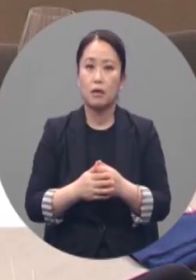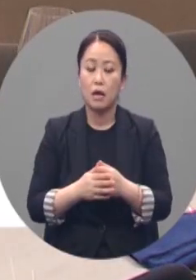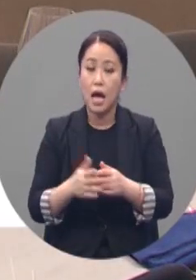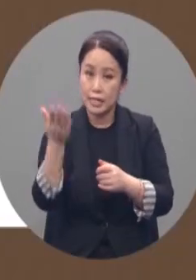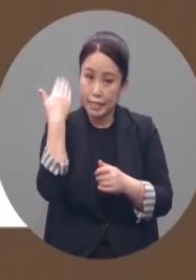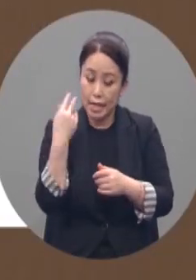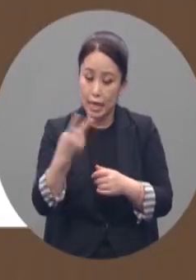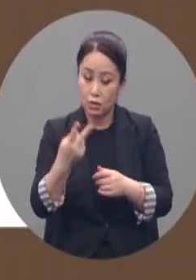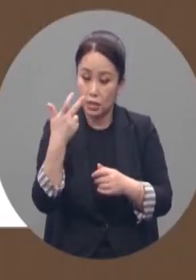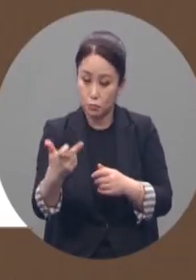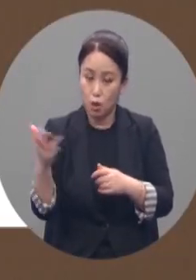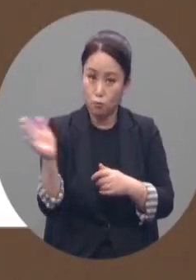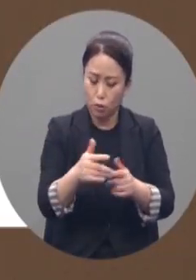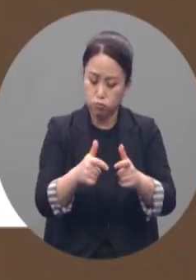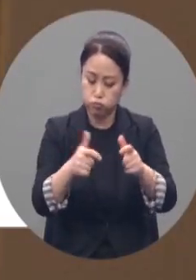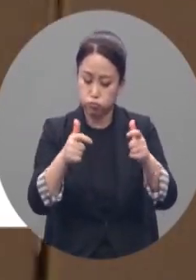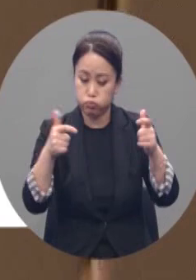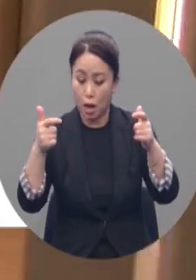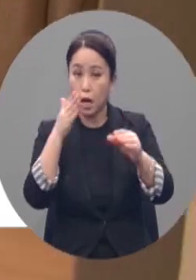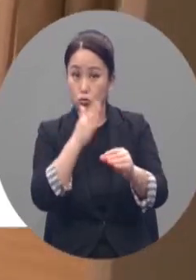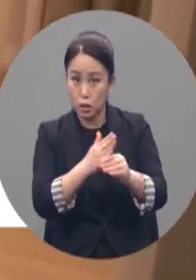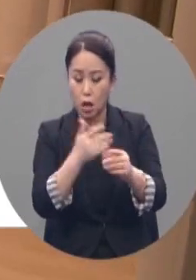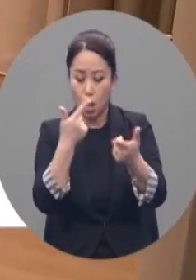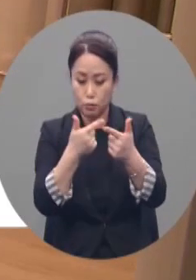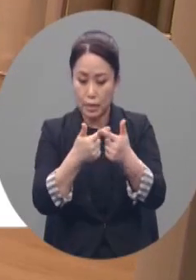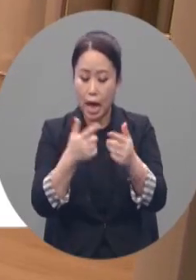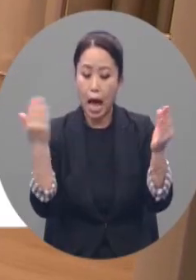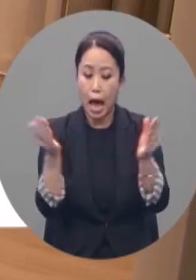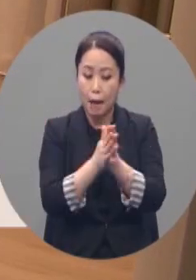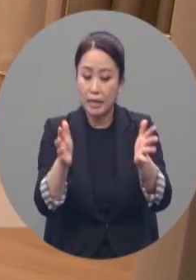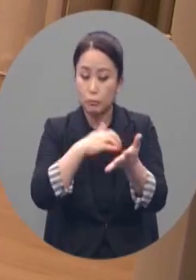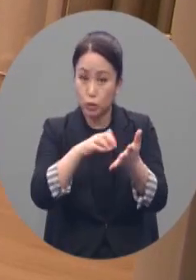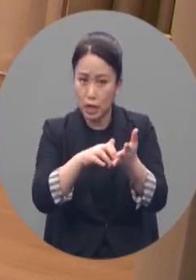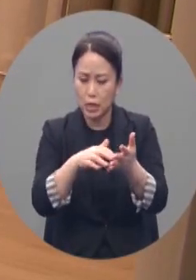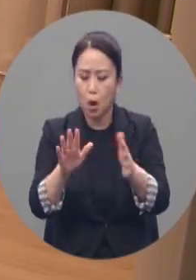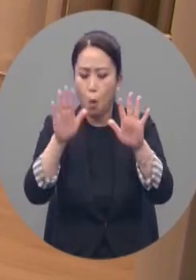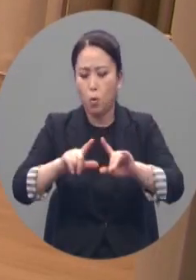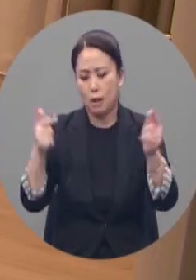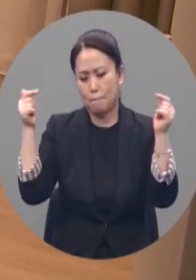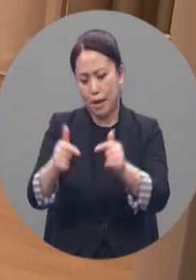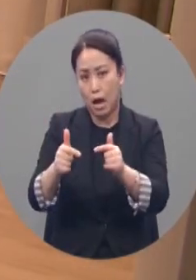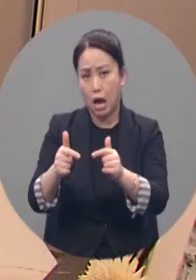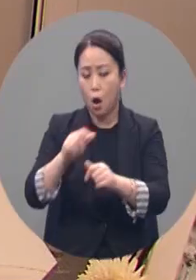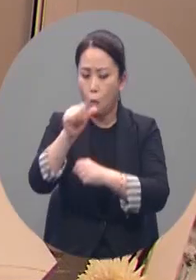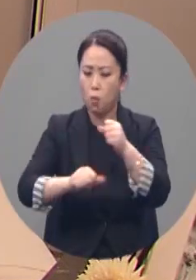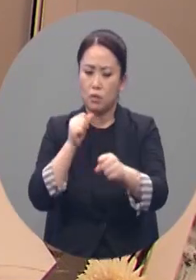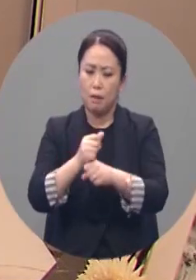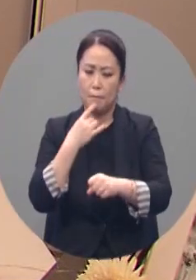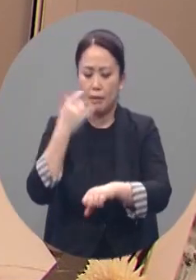지난 2017년부터 증가세를 보이던 부산의 입주 물량은 올해 대폭 암소에 5년 만에 최저치를